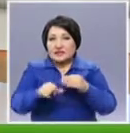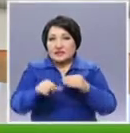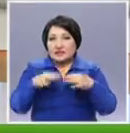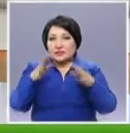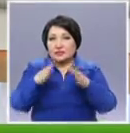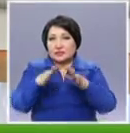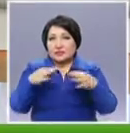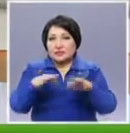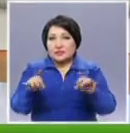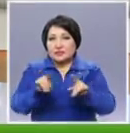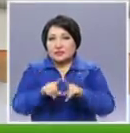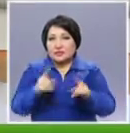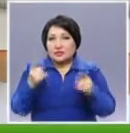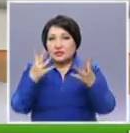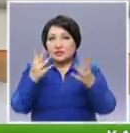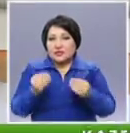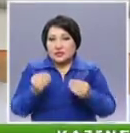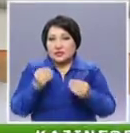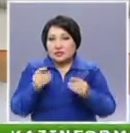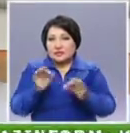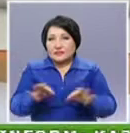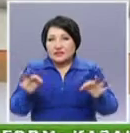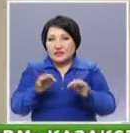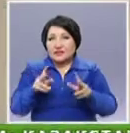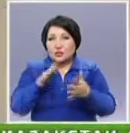күнге бірде-бір өтініш түспеген.